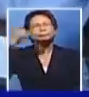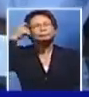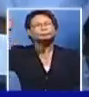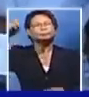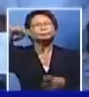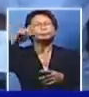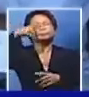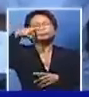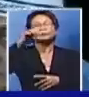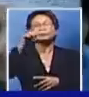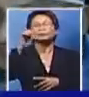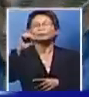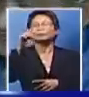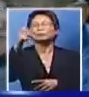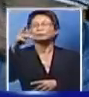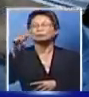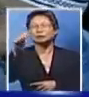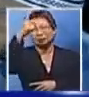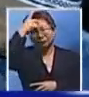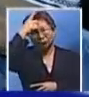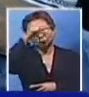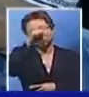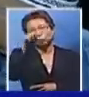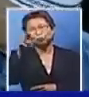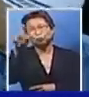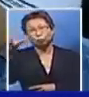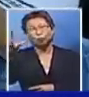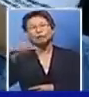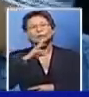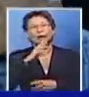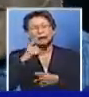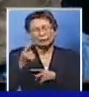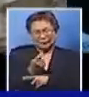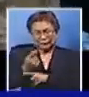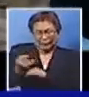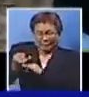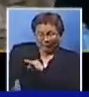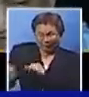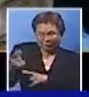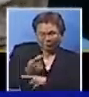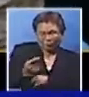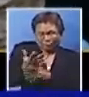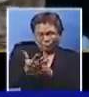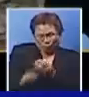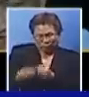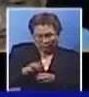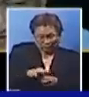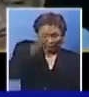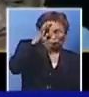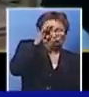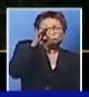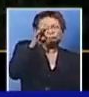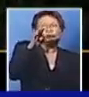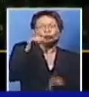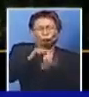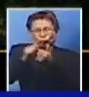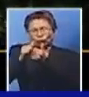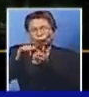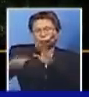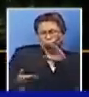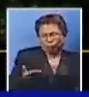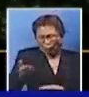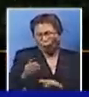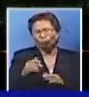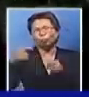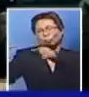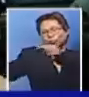Setiausaha pesaka, Dato' Zulkarnain Omardin berkata, modul latihan terakhir itu akan menerapkan semangat tinggi kepada pesilat untuk berjuang di